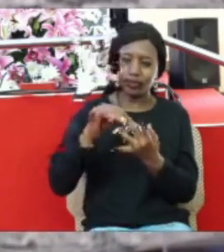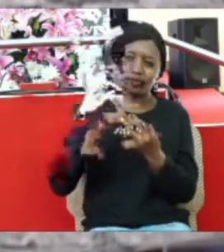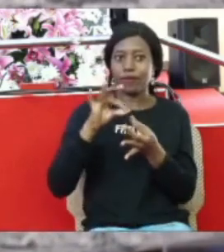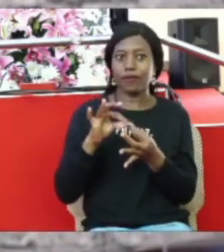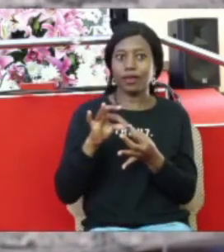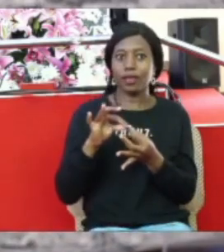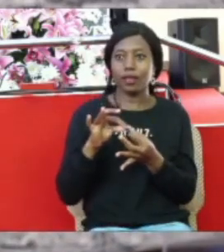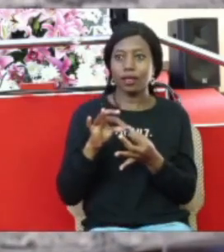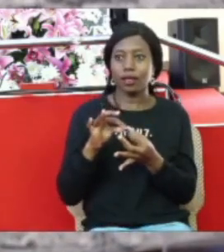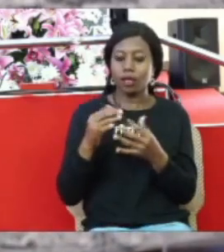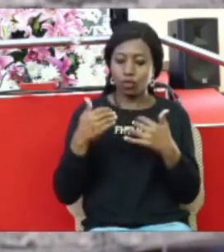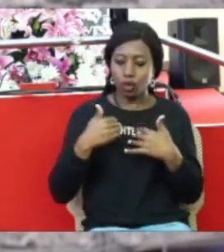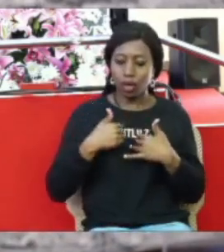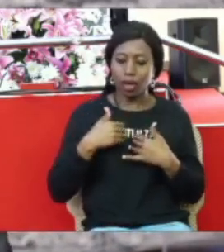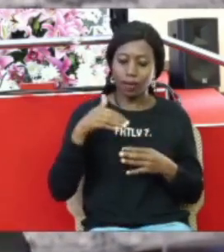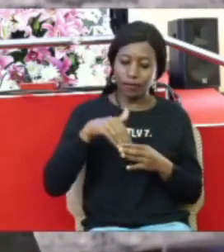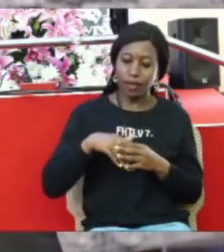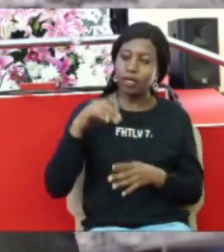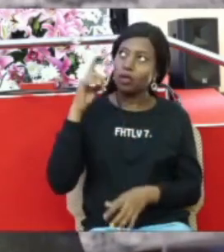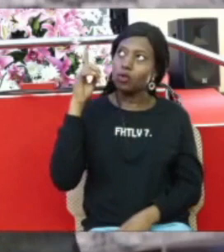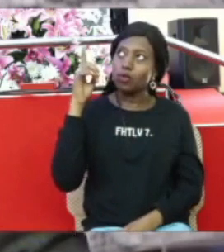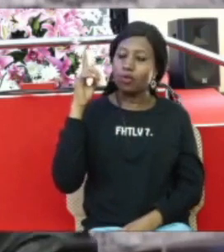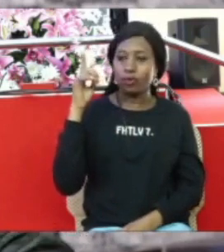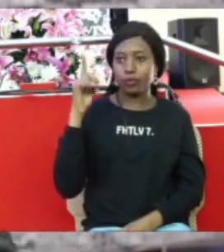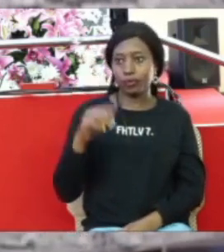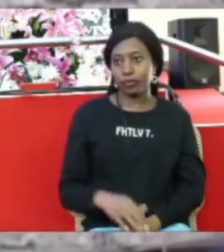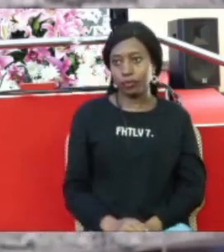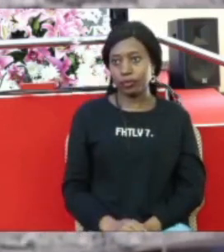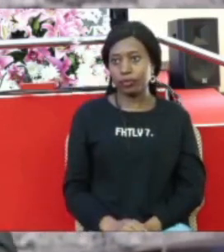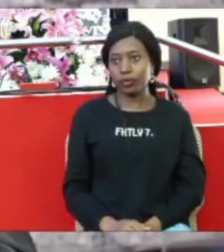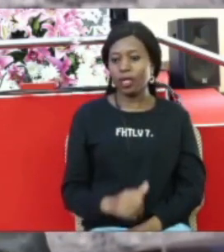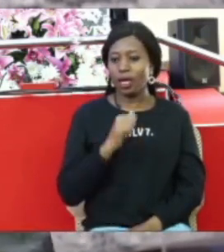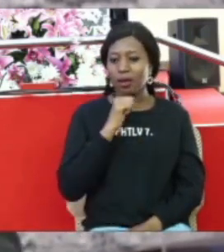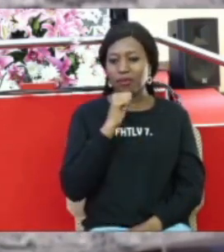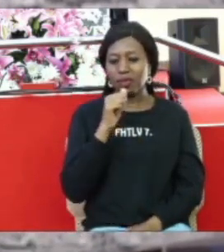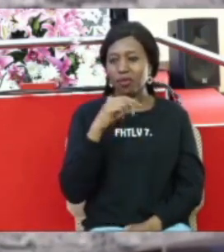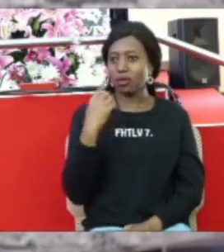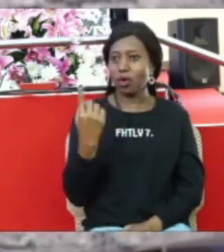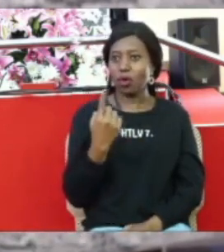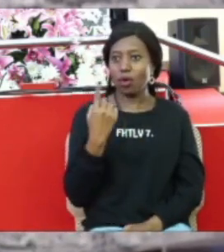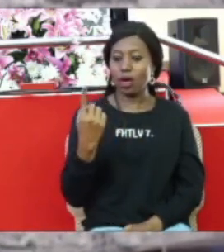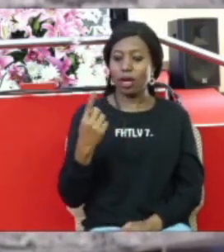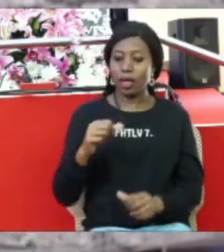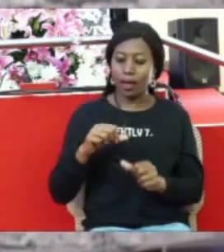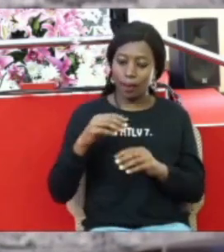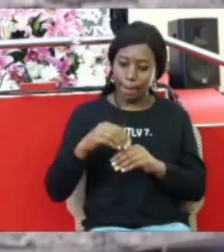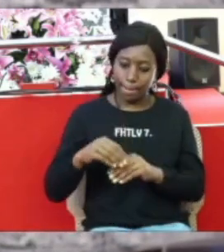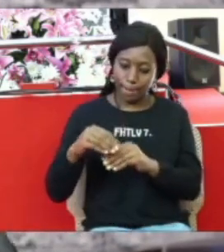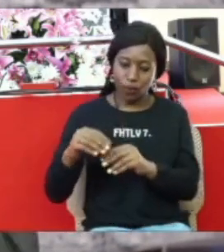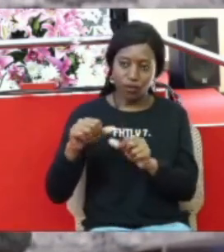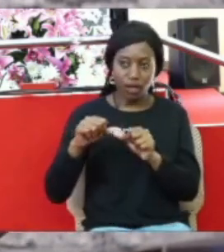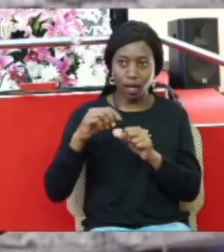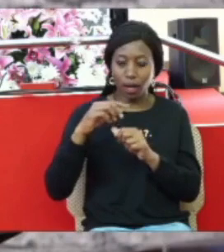in God. I will have faith in God. That I will not only go forward, I'll be strengthened in my spirit so